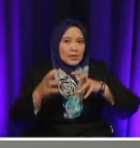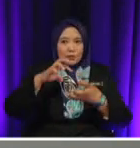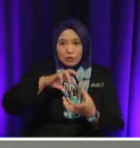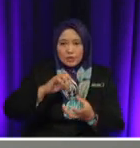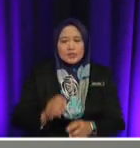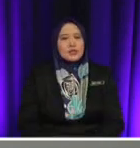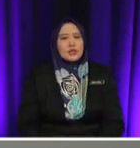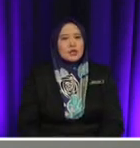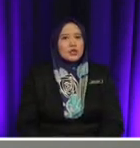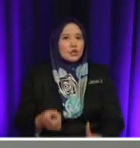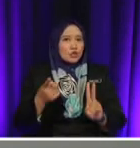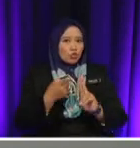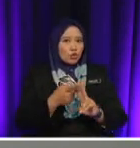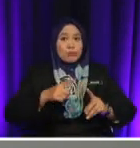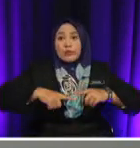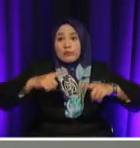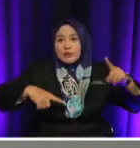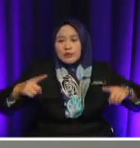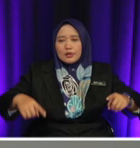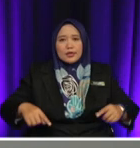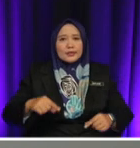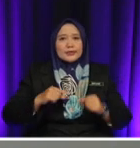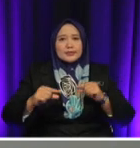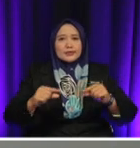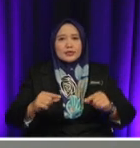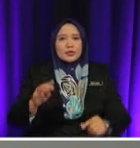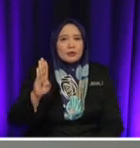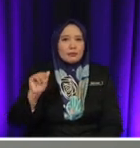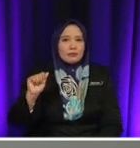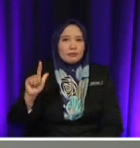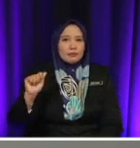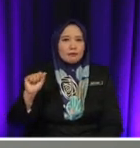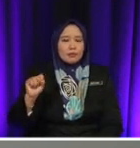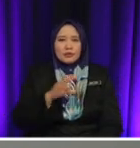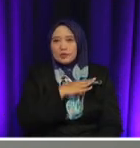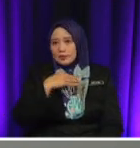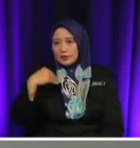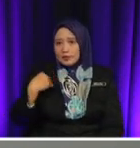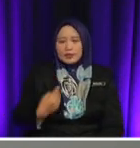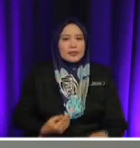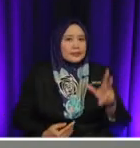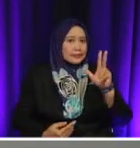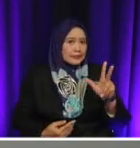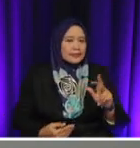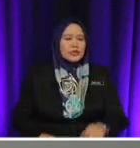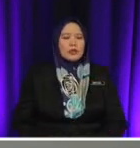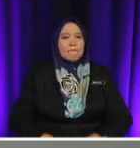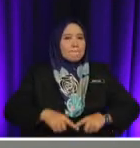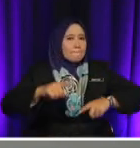tengok ada dua blok yang berbeza iaitu blok ganser dan satu blok kuprum dia menunjukkan